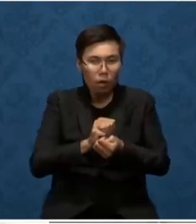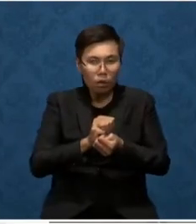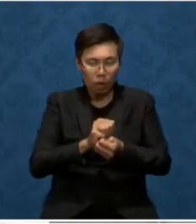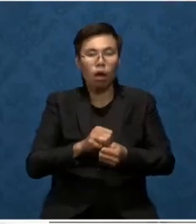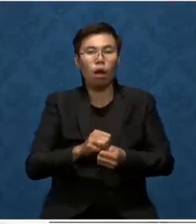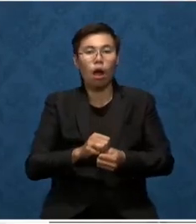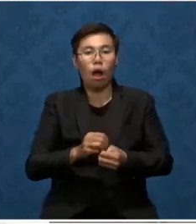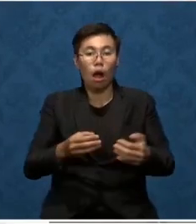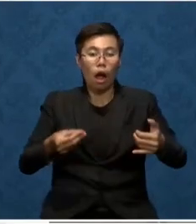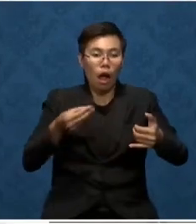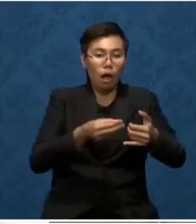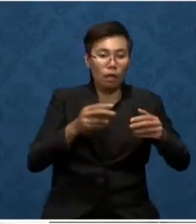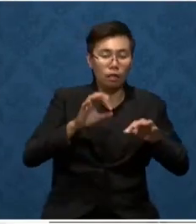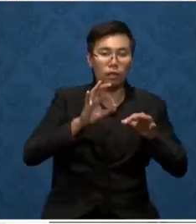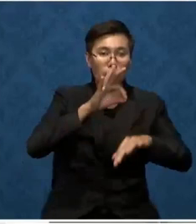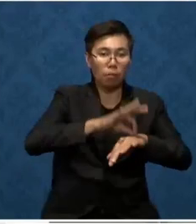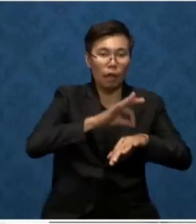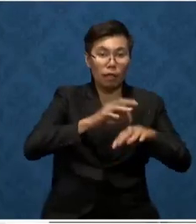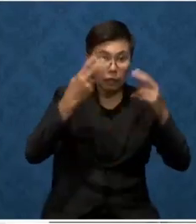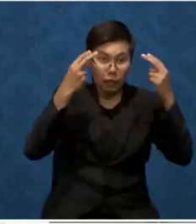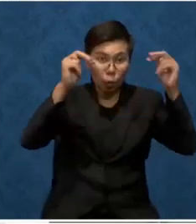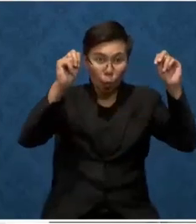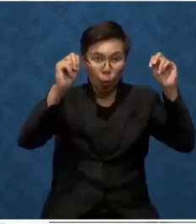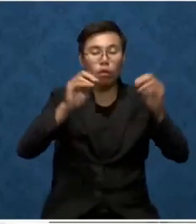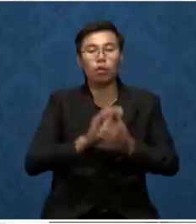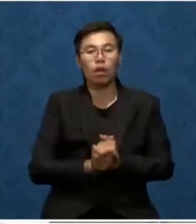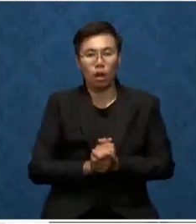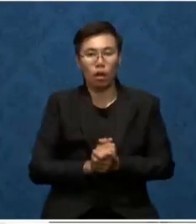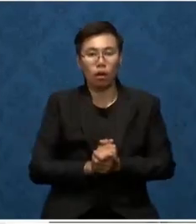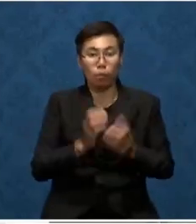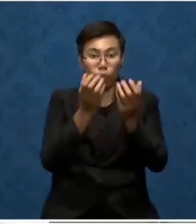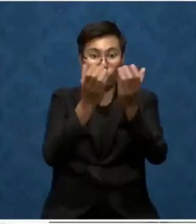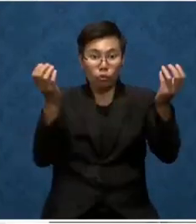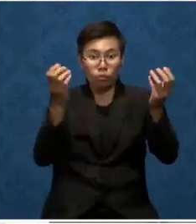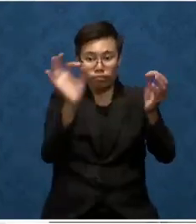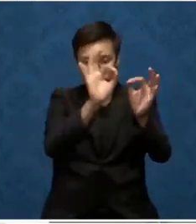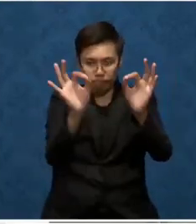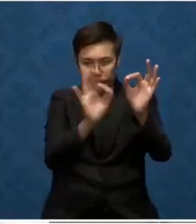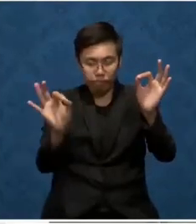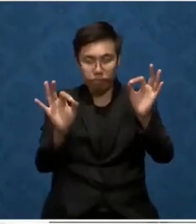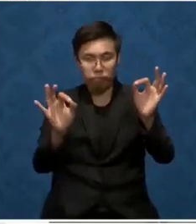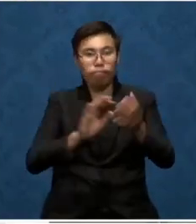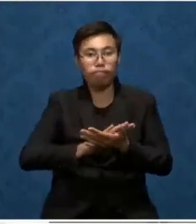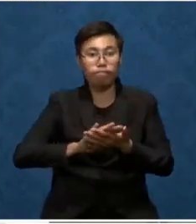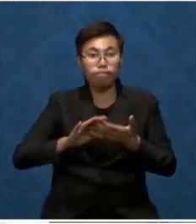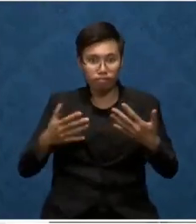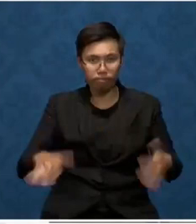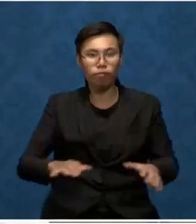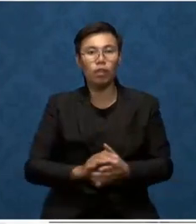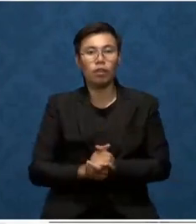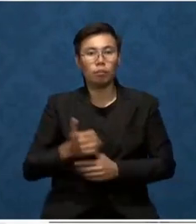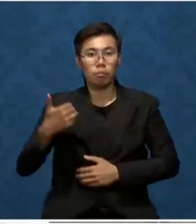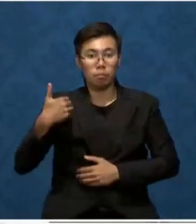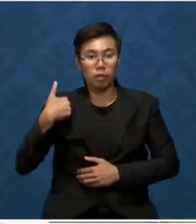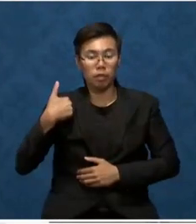ต่อมาเมื่อรัฐธรรมนูญนี้ล่างเสร็จได้ไปทำประชามติแล้วก็ได้มี